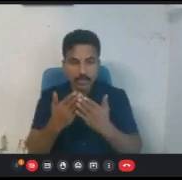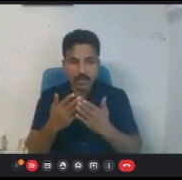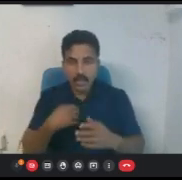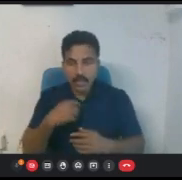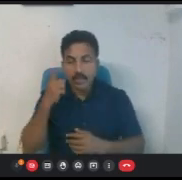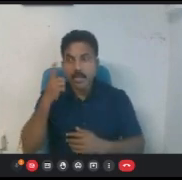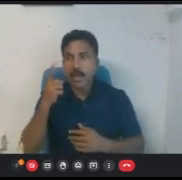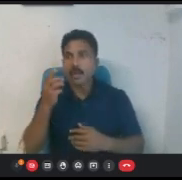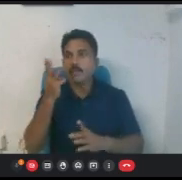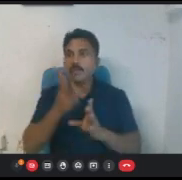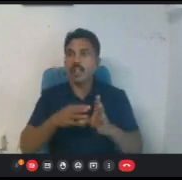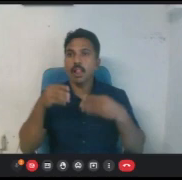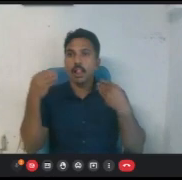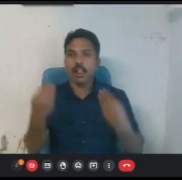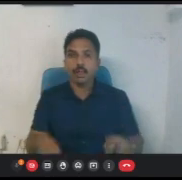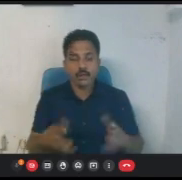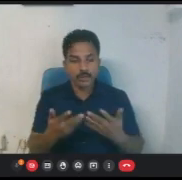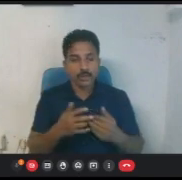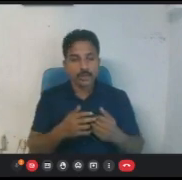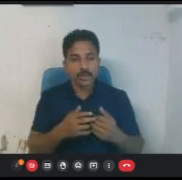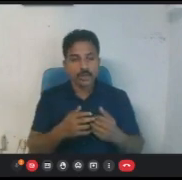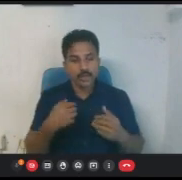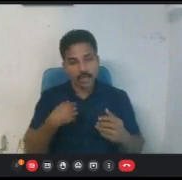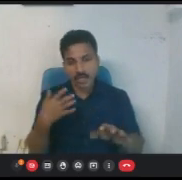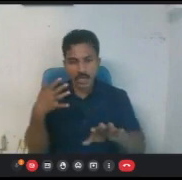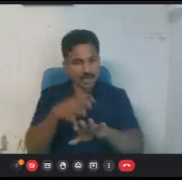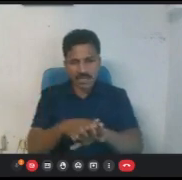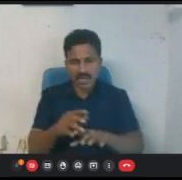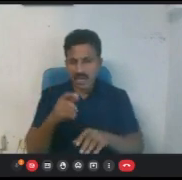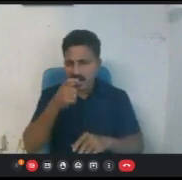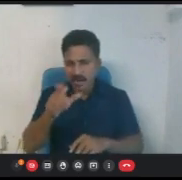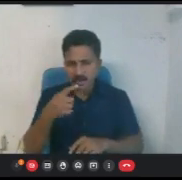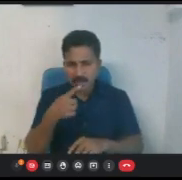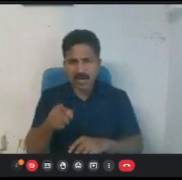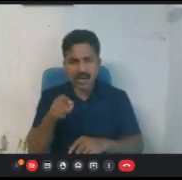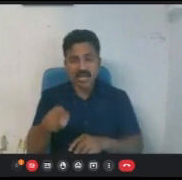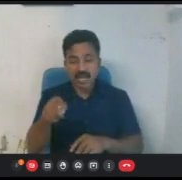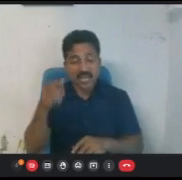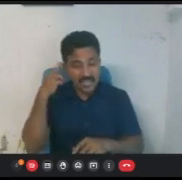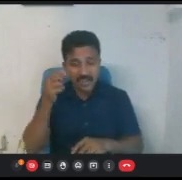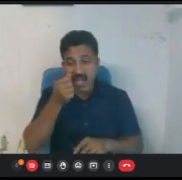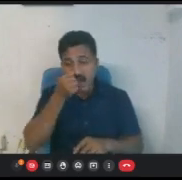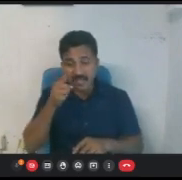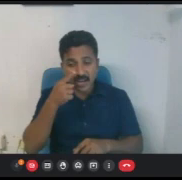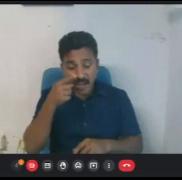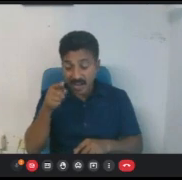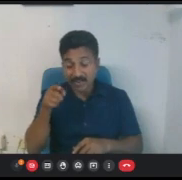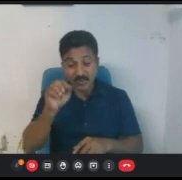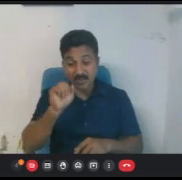മനസ്സിലായ കാര്യം. ഇത് വേറെ ഞാൻ ഇന്റഗ്രേഷൻ എഡ്യൂക്കേഷന്റെ കുറ്റം പറയുകയല്ല, എന്നാ അവിടുത്തെ അധ്യാപകർക്ക് ഈ കുട്ടികളെ എങ്ങനെ കൈകാര്യം ചെയ്യണമെന്ന്